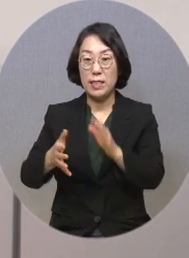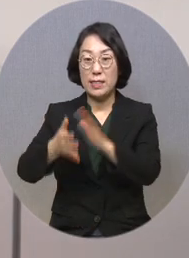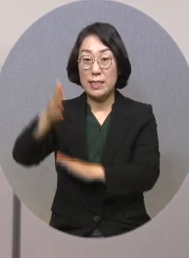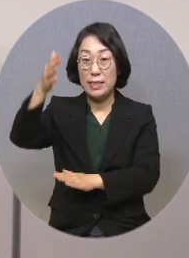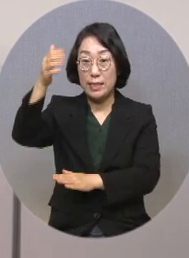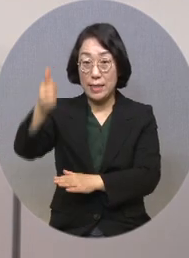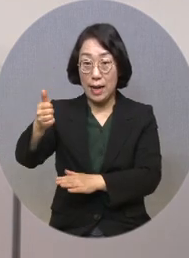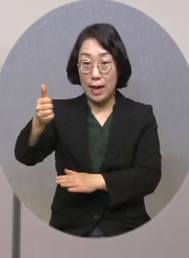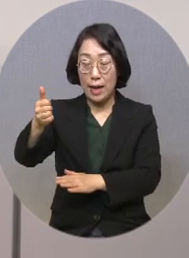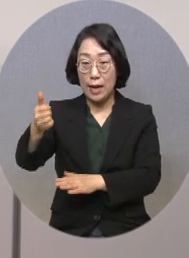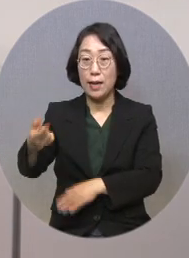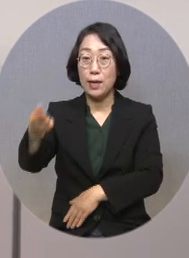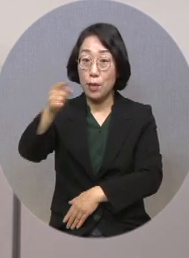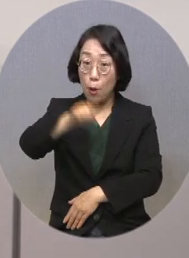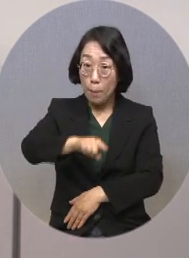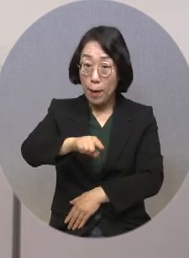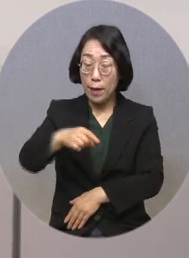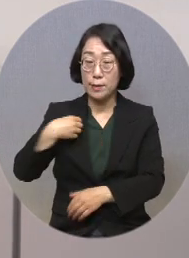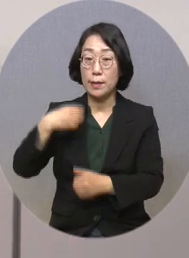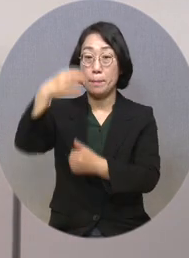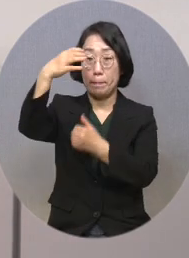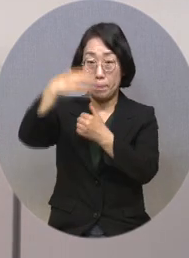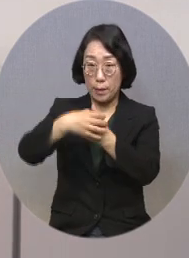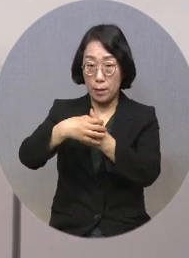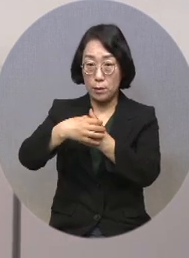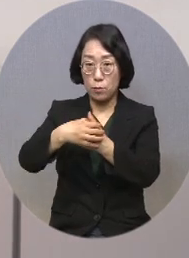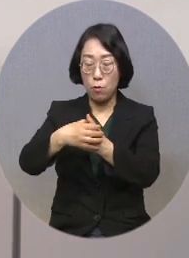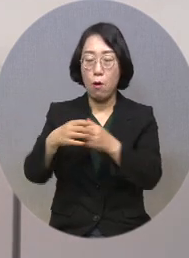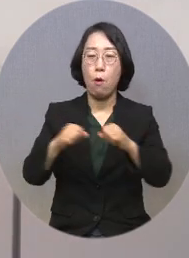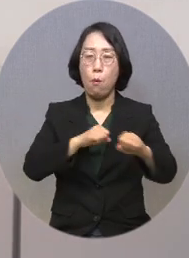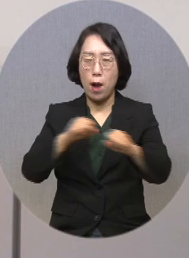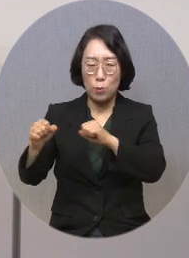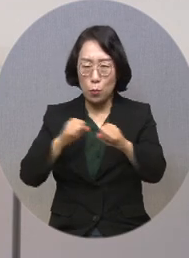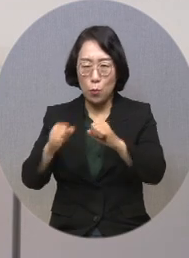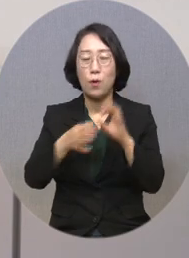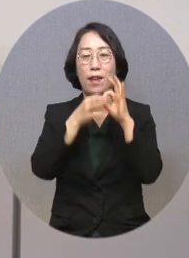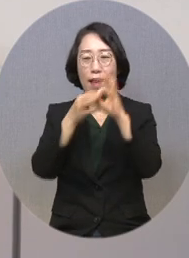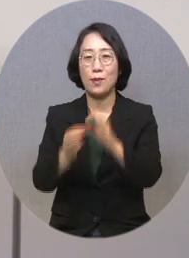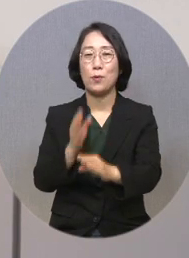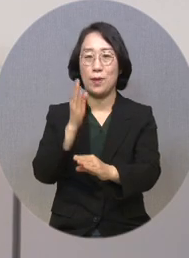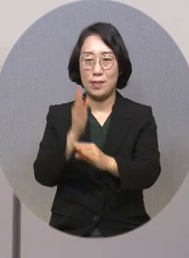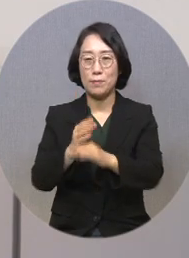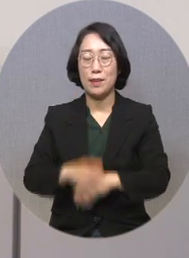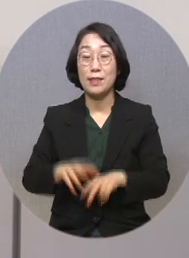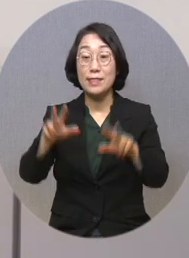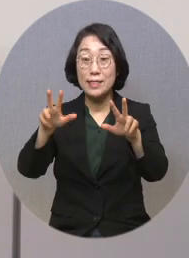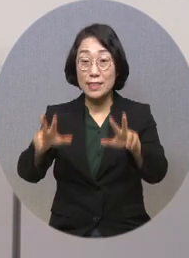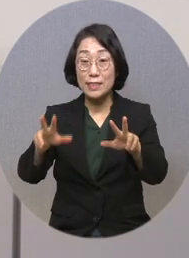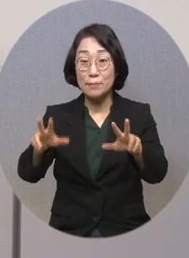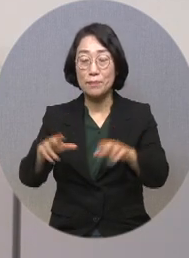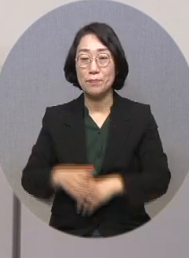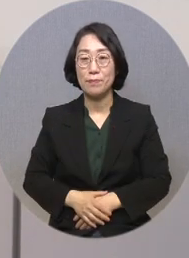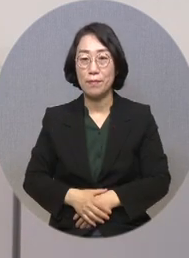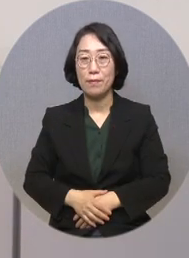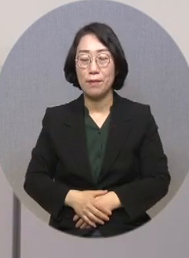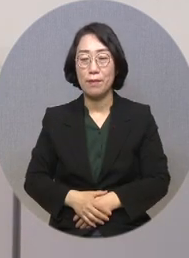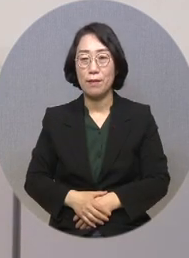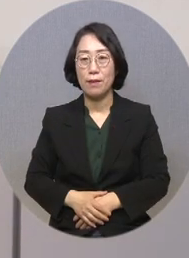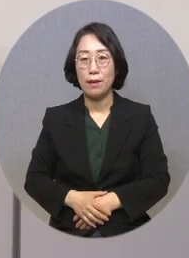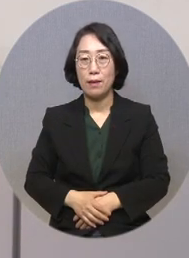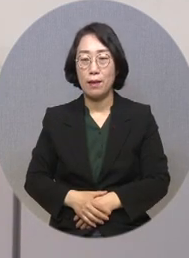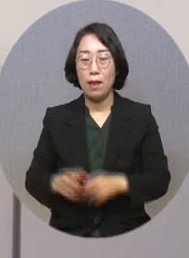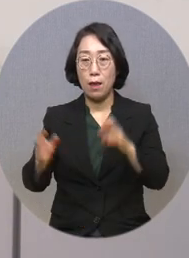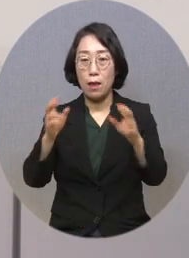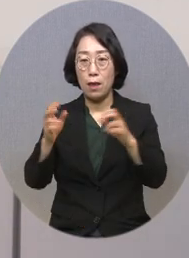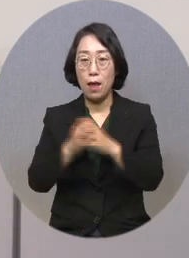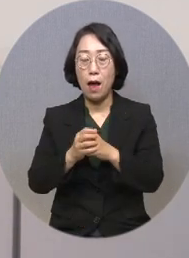맡으면서 산학협력 전문가로 종횡무진 누벼왔습니다. 지금은 주식회사 한국